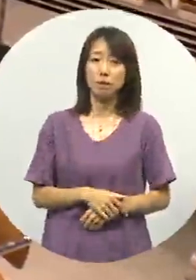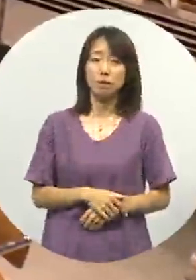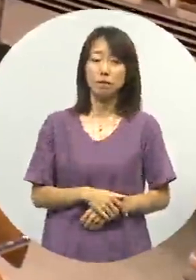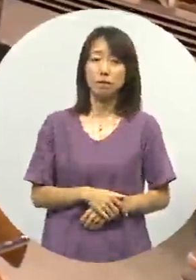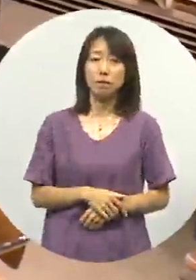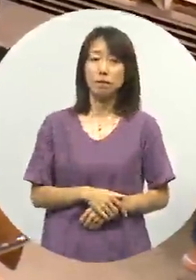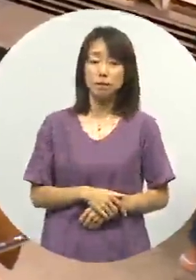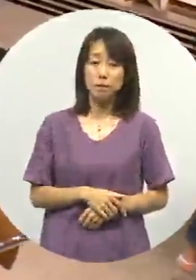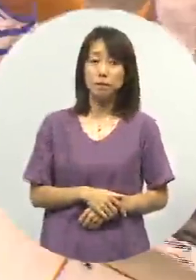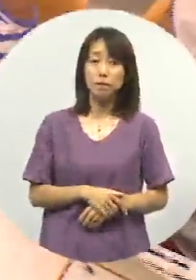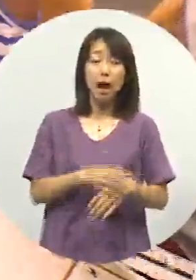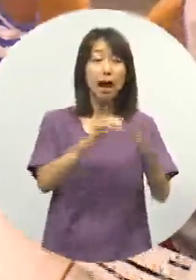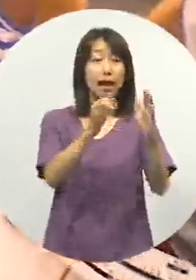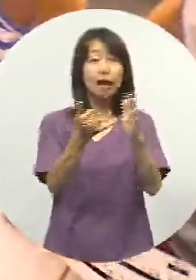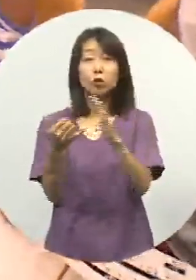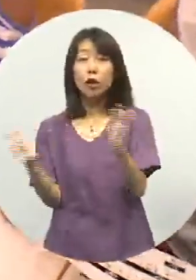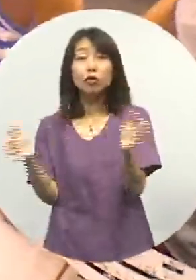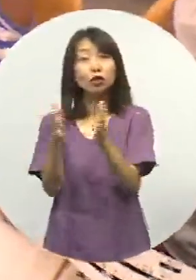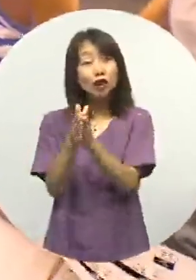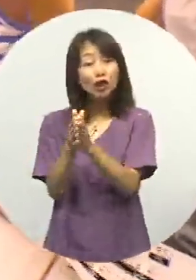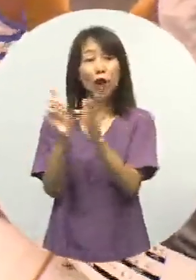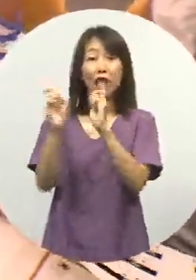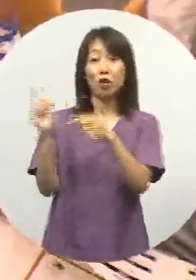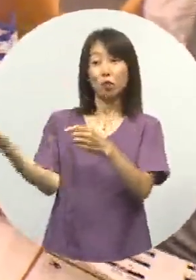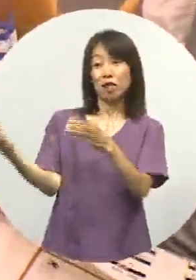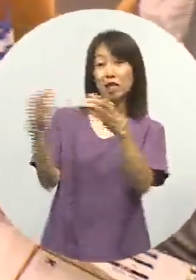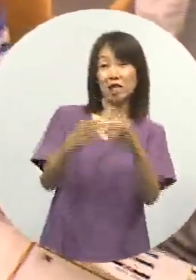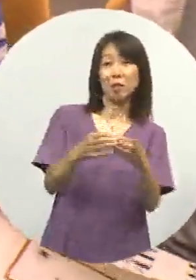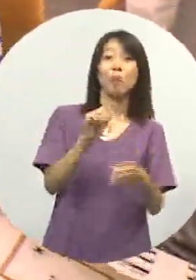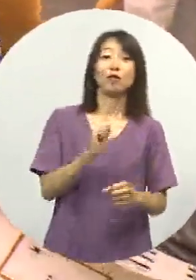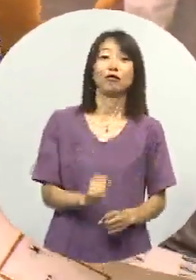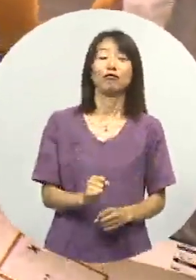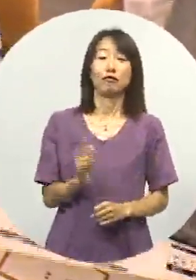また中には家族同士で仲良く来ている人たちも。